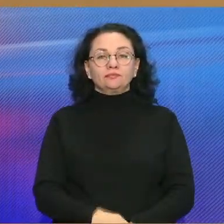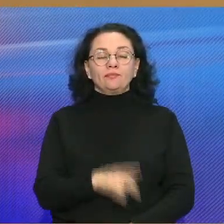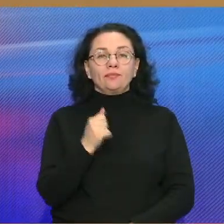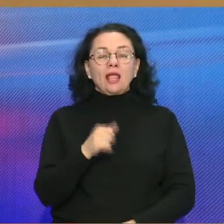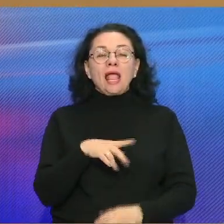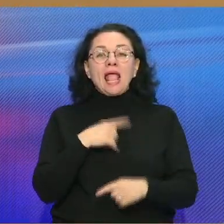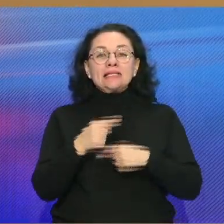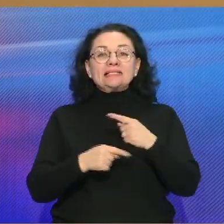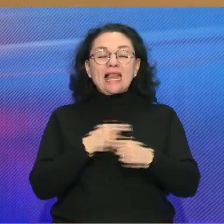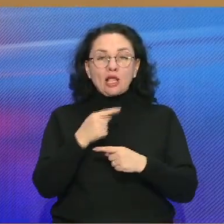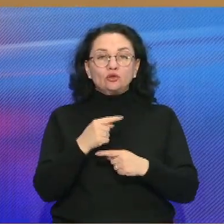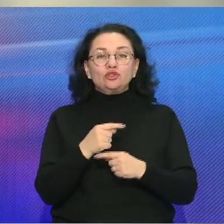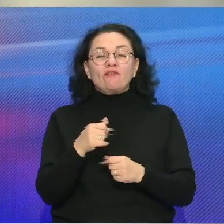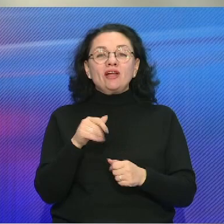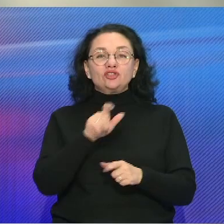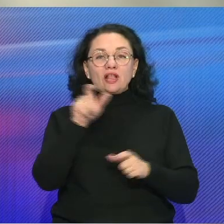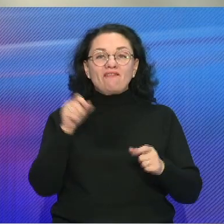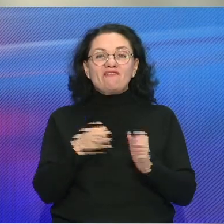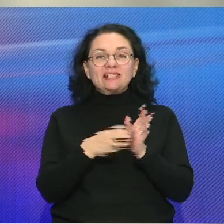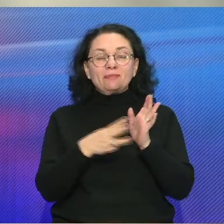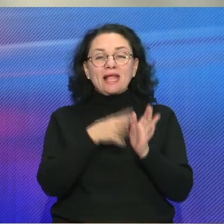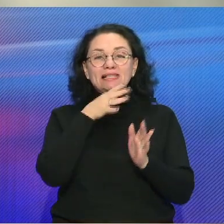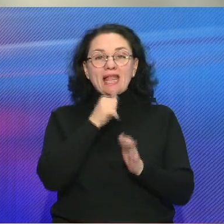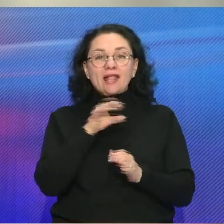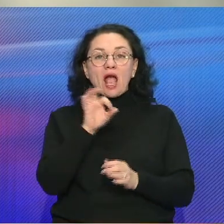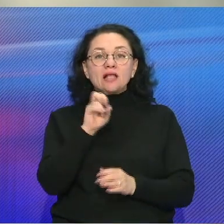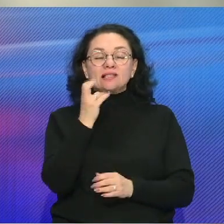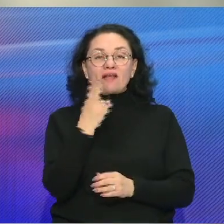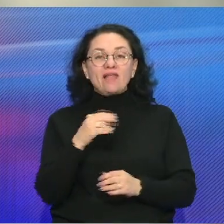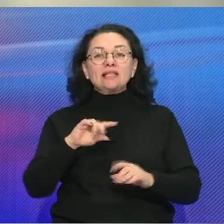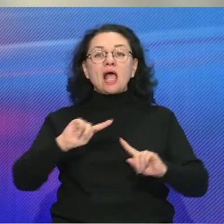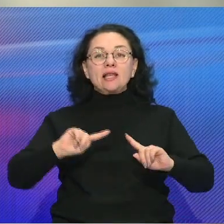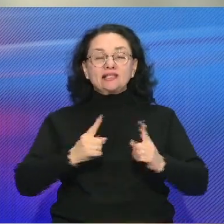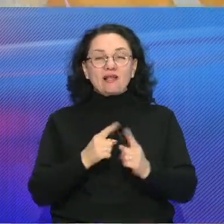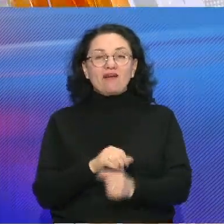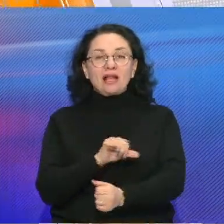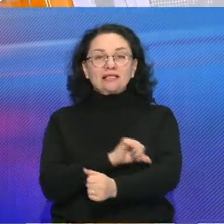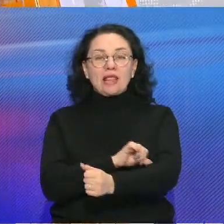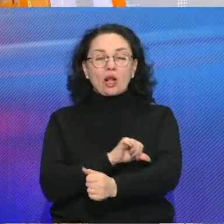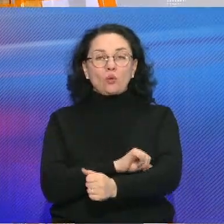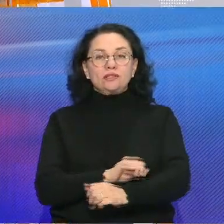Чергового кур'єра наркомаркета, 18-годового жихара Астравця, затримали правоохоронники при Ньомані.